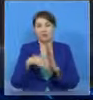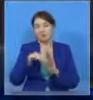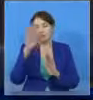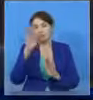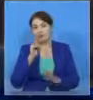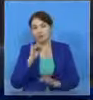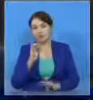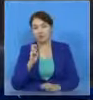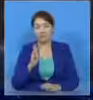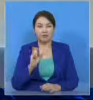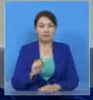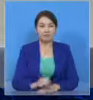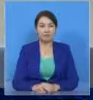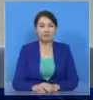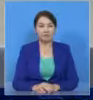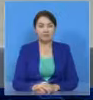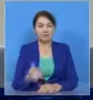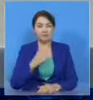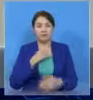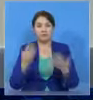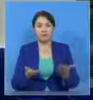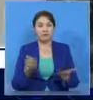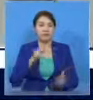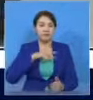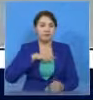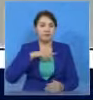аграрного сектора. Нас всех сегодня наградили.